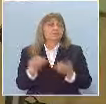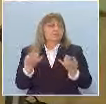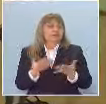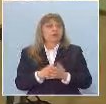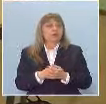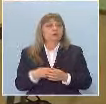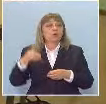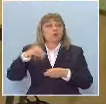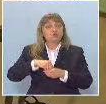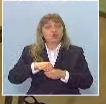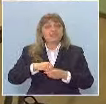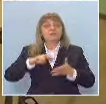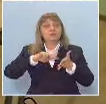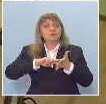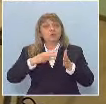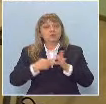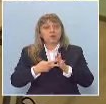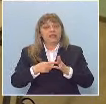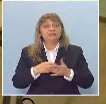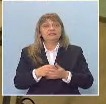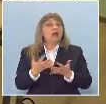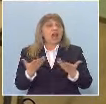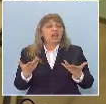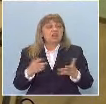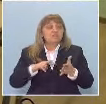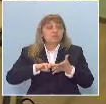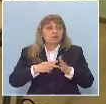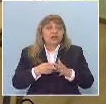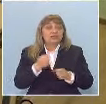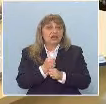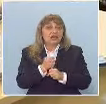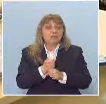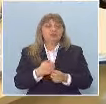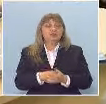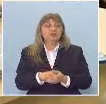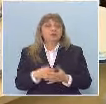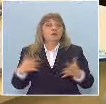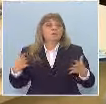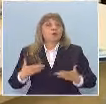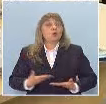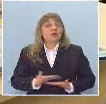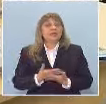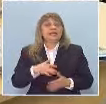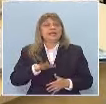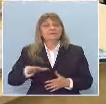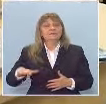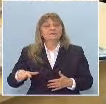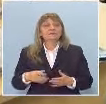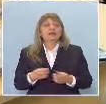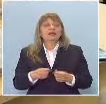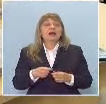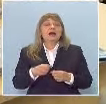Също участваме по проекти. Да, по какви проекти всъщност работите? Което е много интересно за децата,